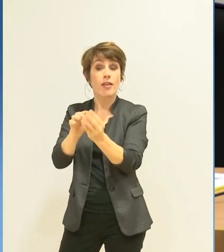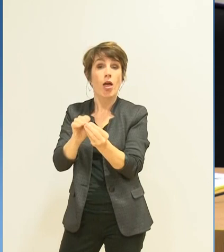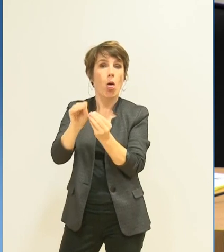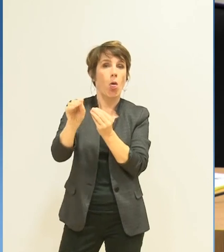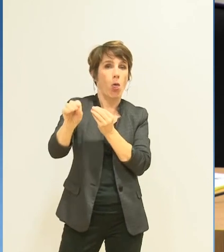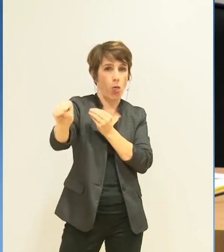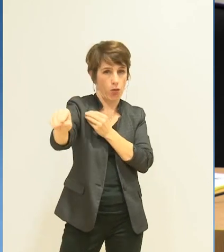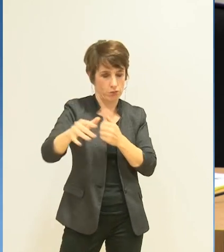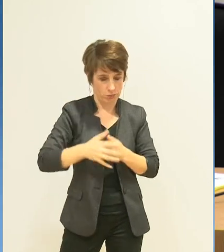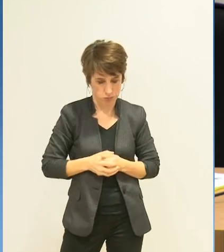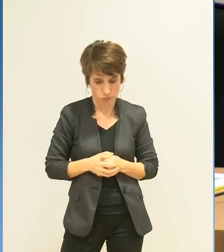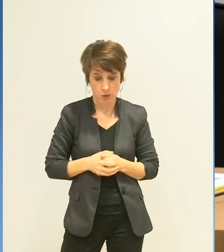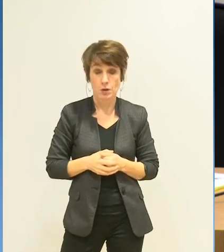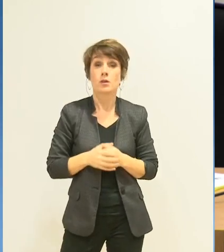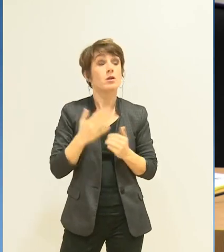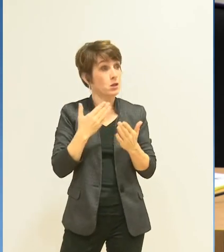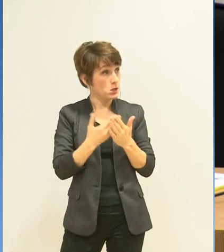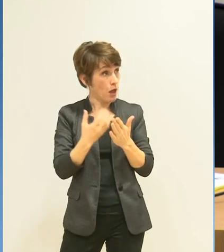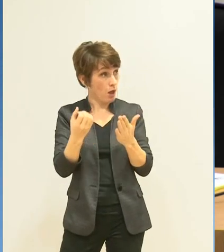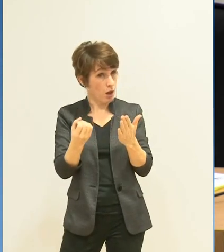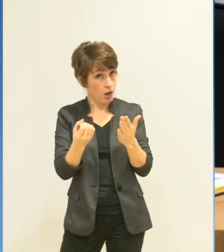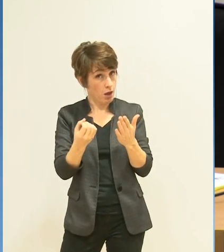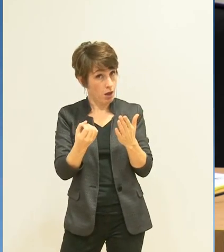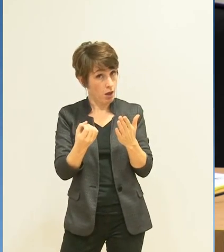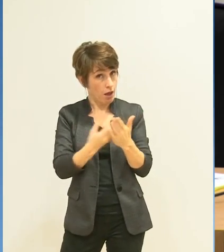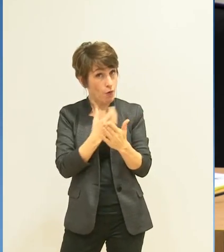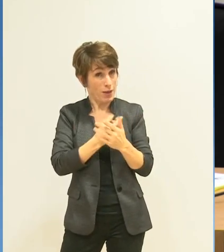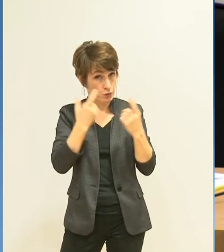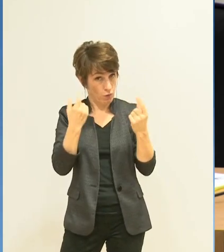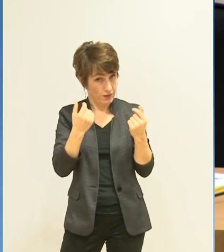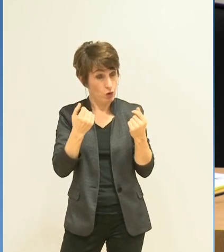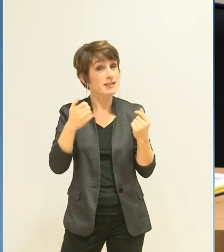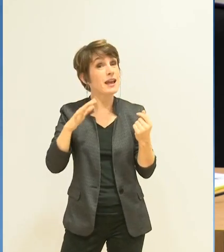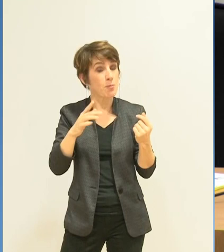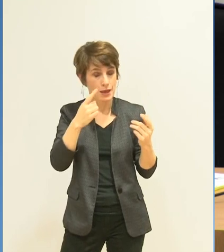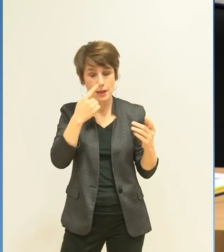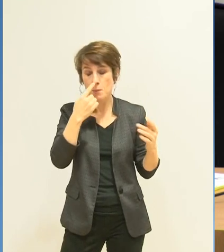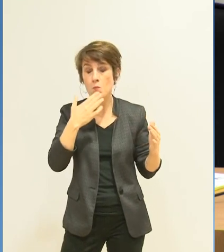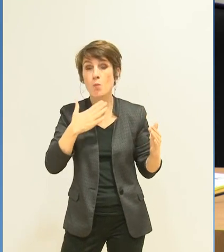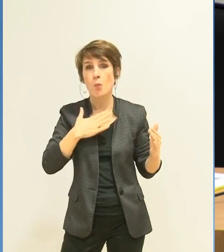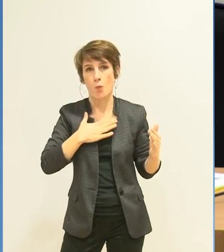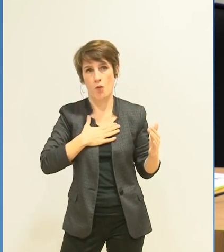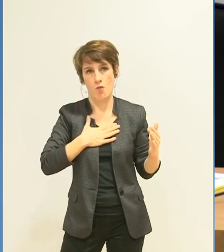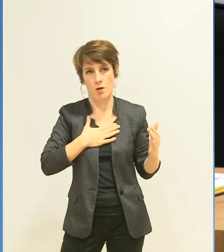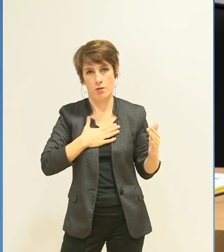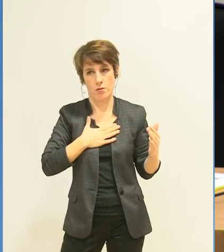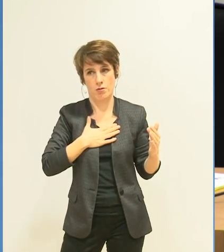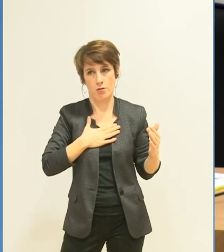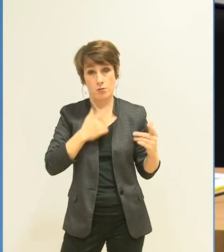financier mais je vais dire les choses telles que je les pense c'est un élément